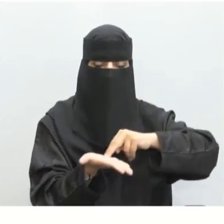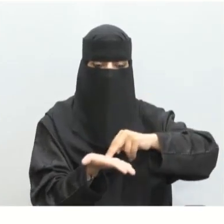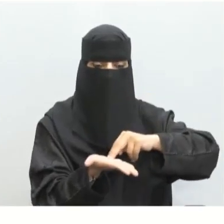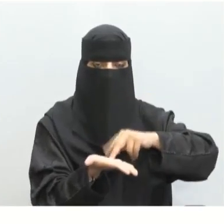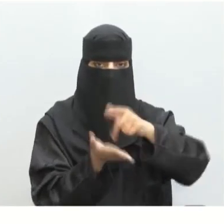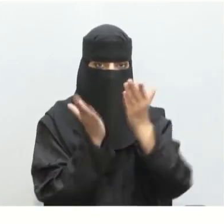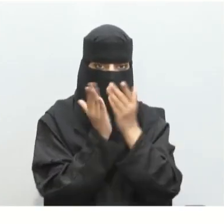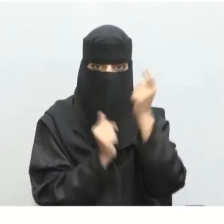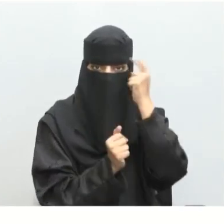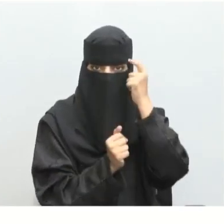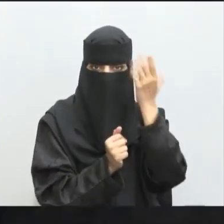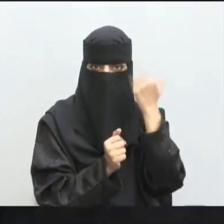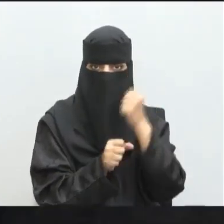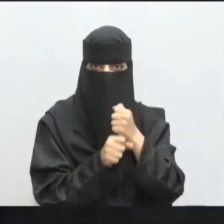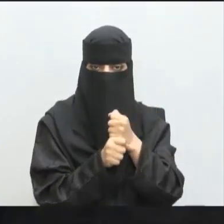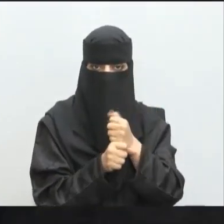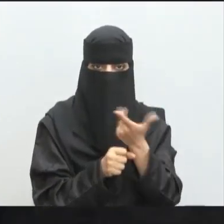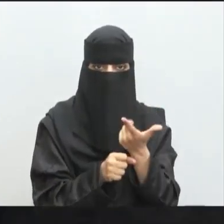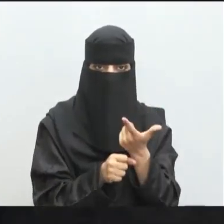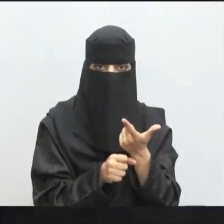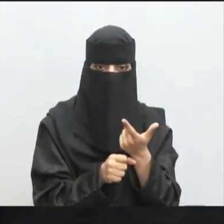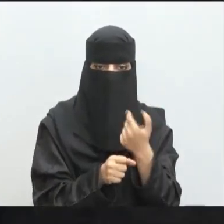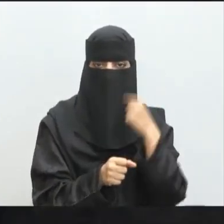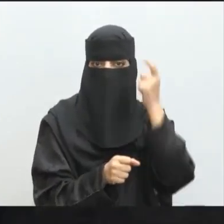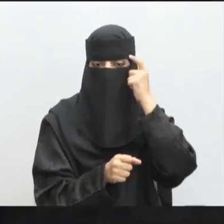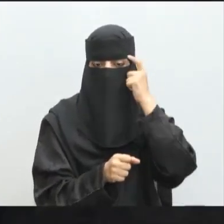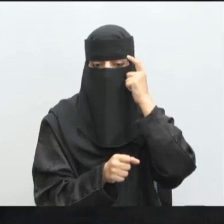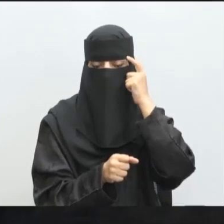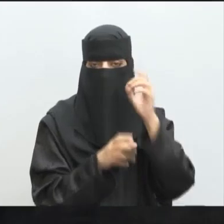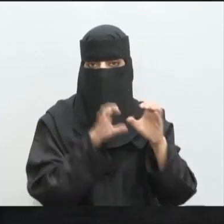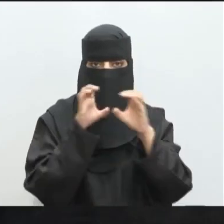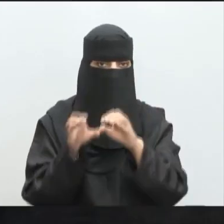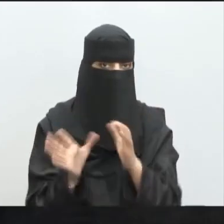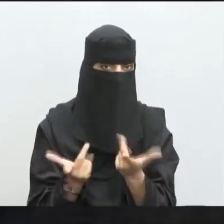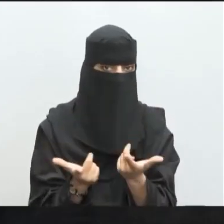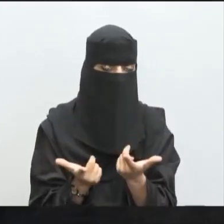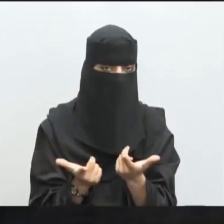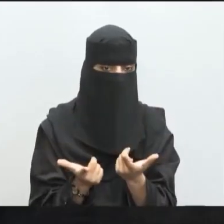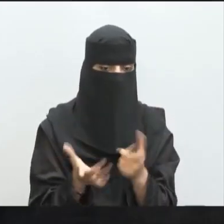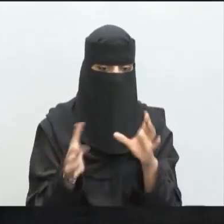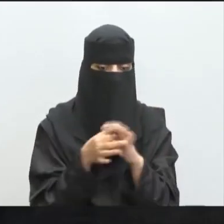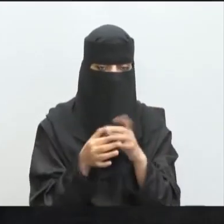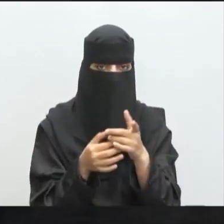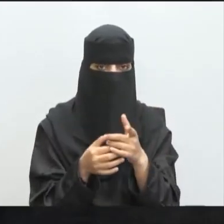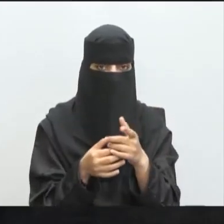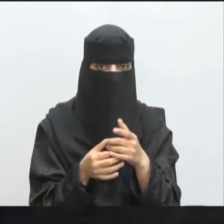خلال دراستنا للخرائط الطبوغرافيه عرفنا انها تمثل